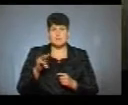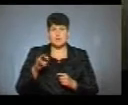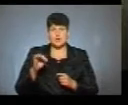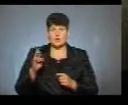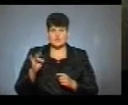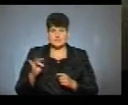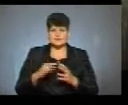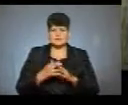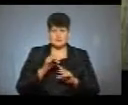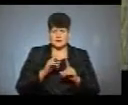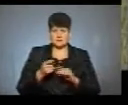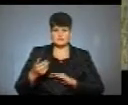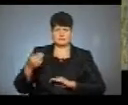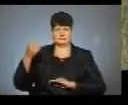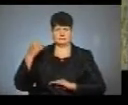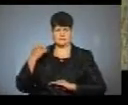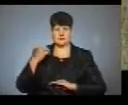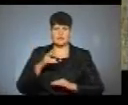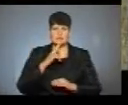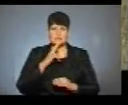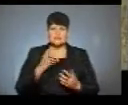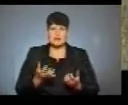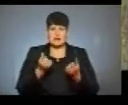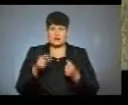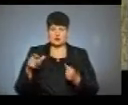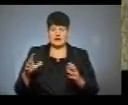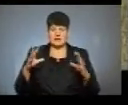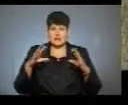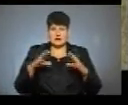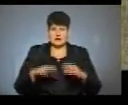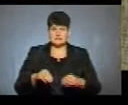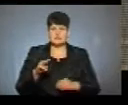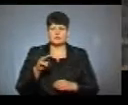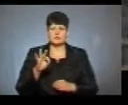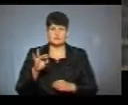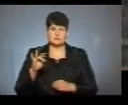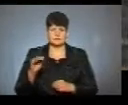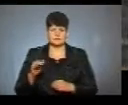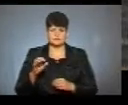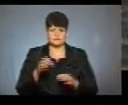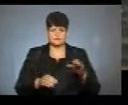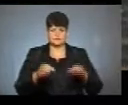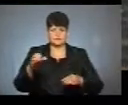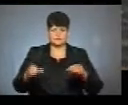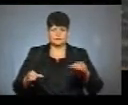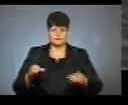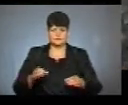ради. За моєю спиною кременецькі рятувальники гасять торф'яні осередки.